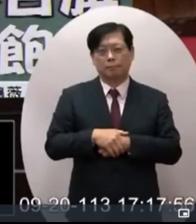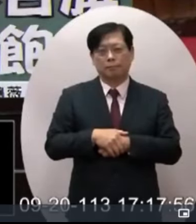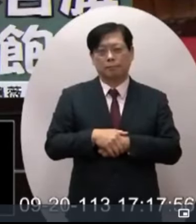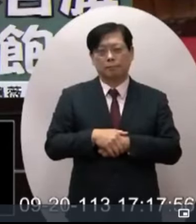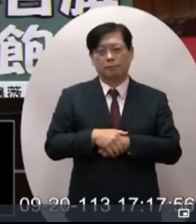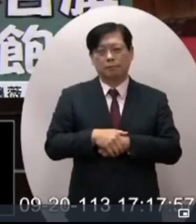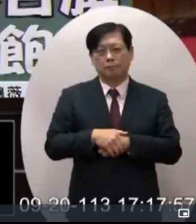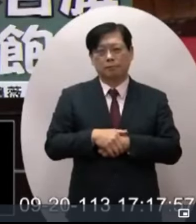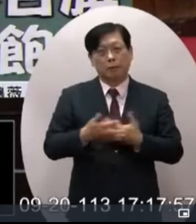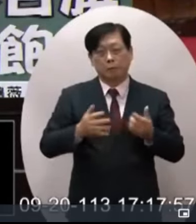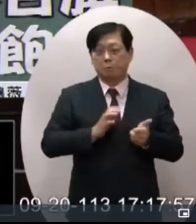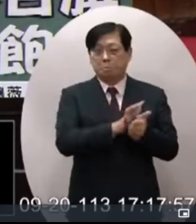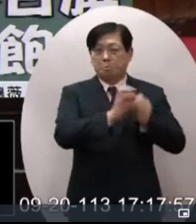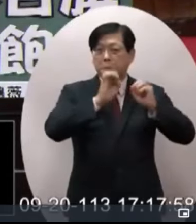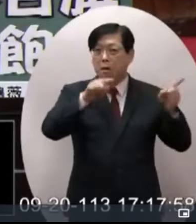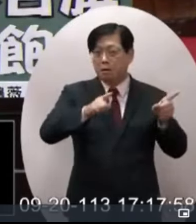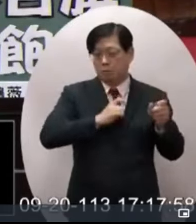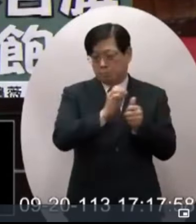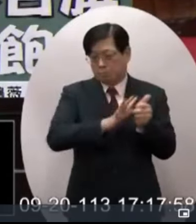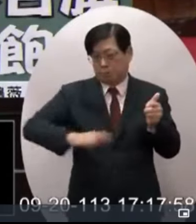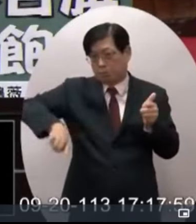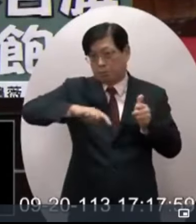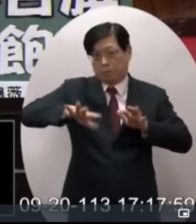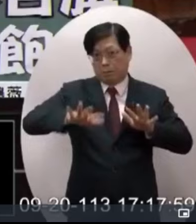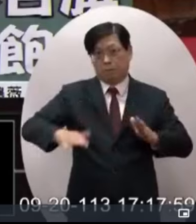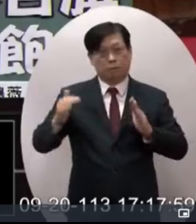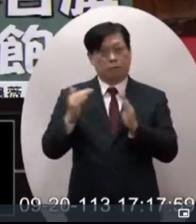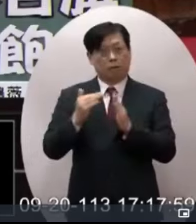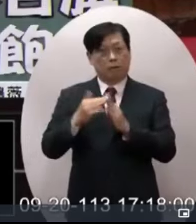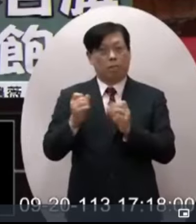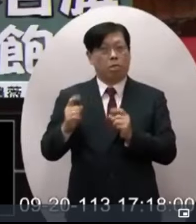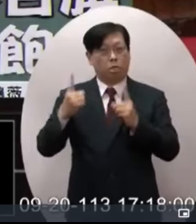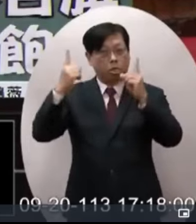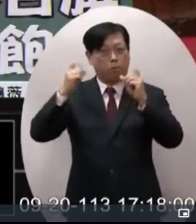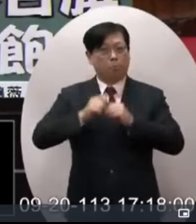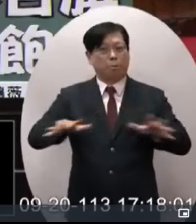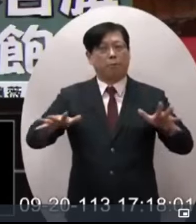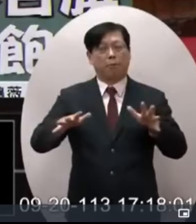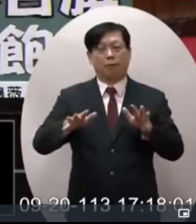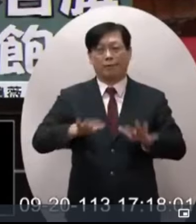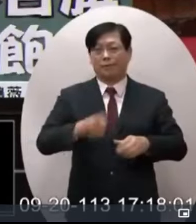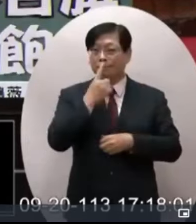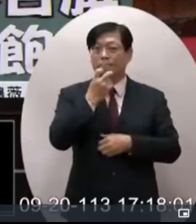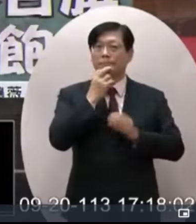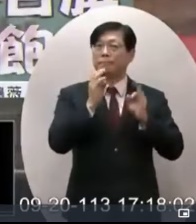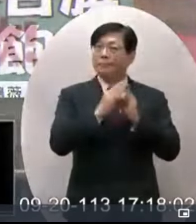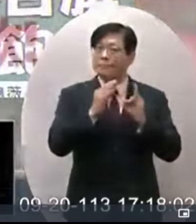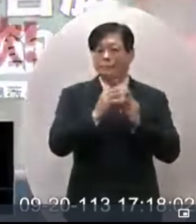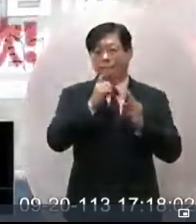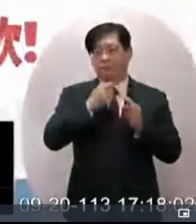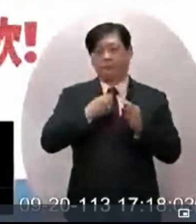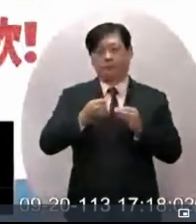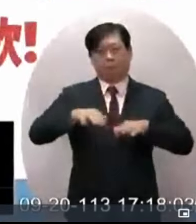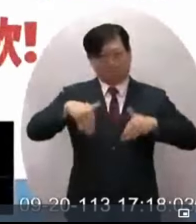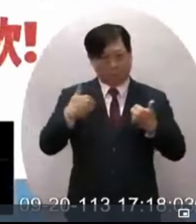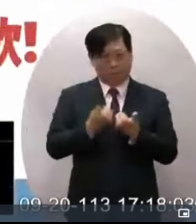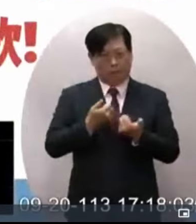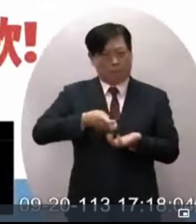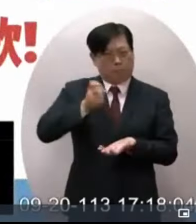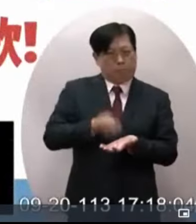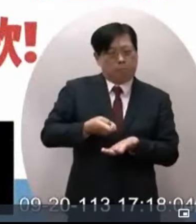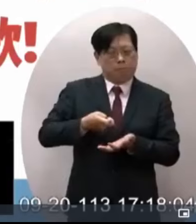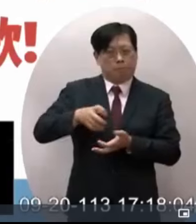啊，推新青安造成整个现在的房价一发不可收拾，然后央行现在重手去打